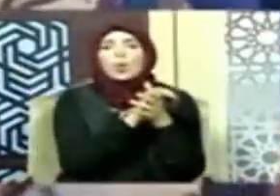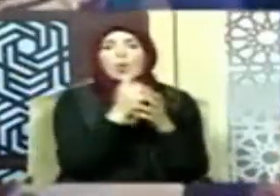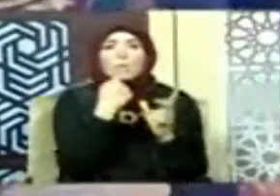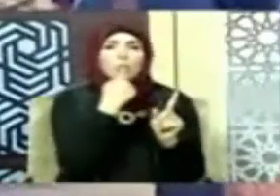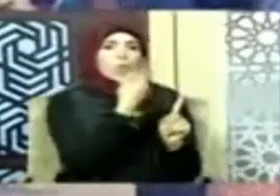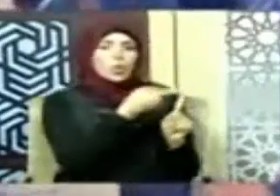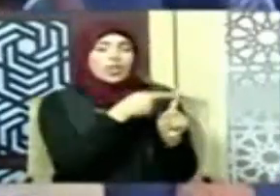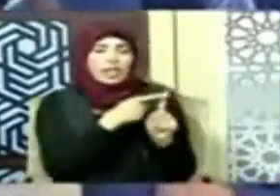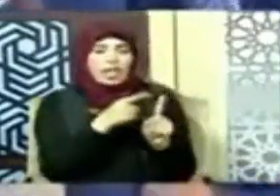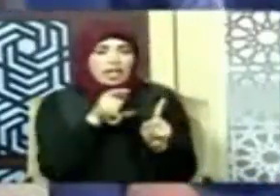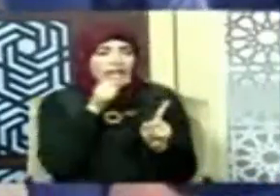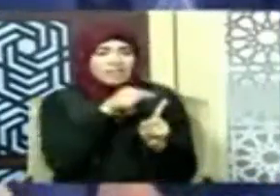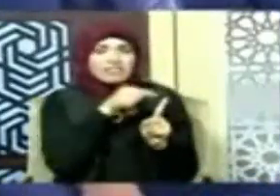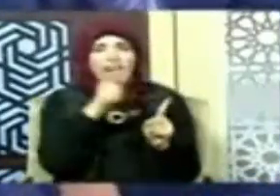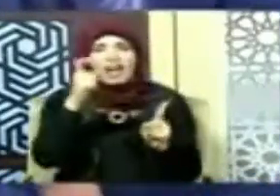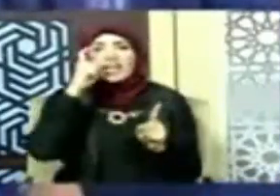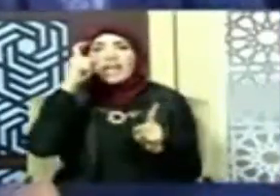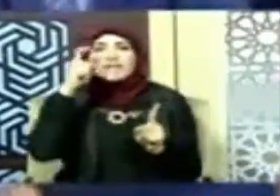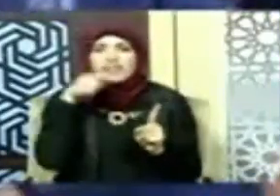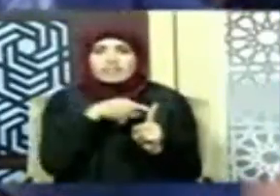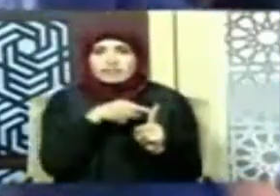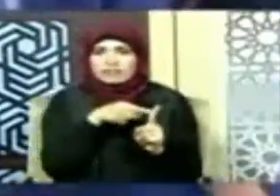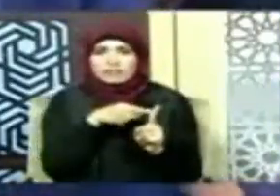أكفرت بالذي خلقك؟